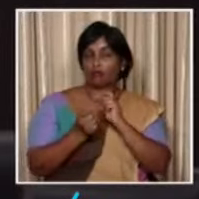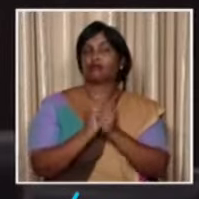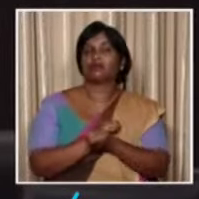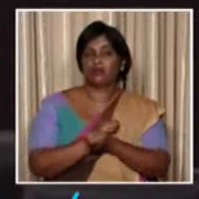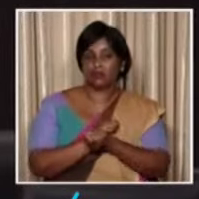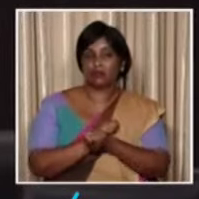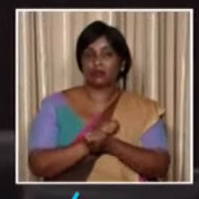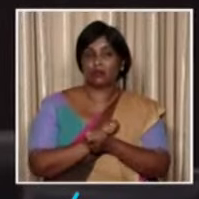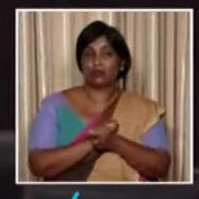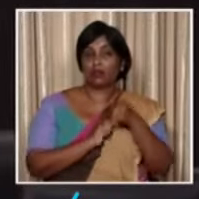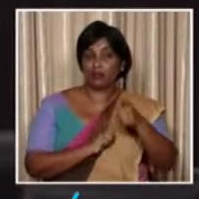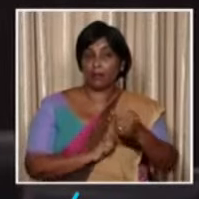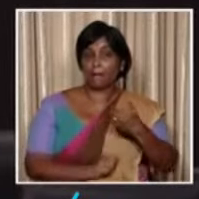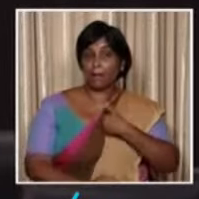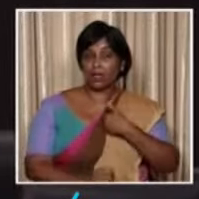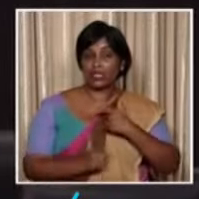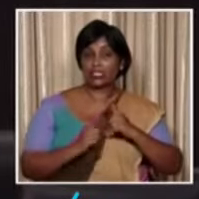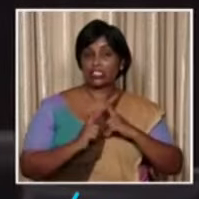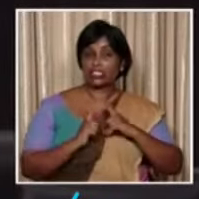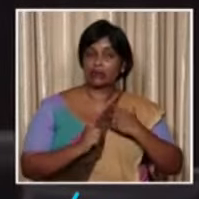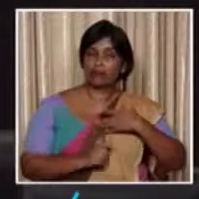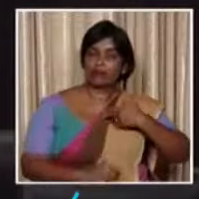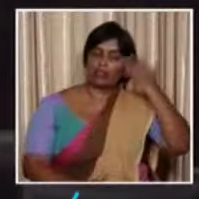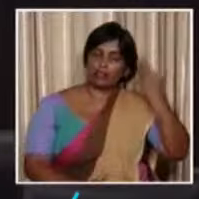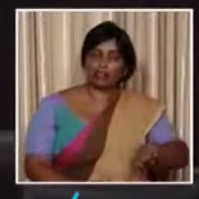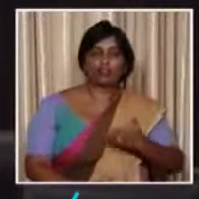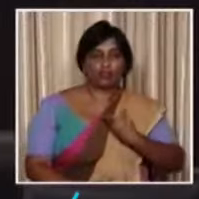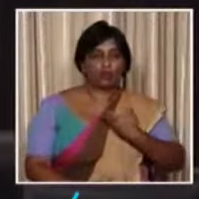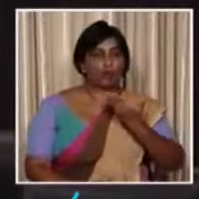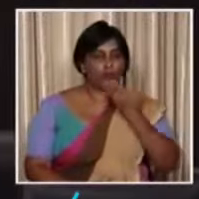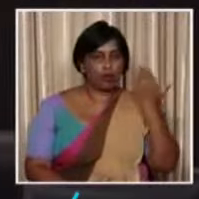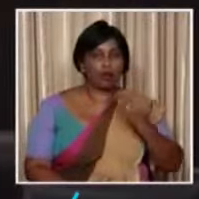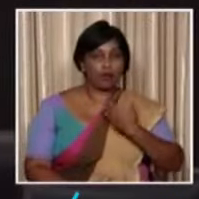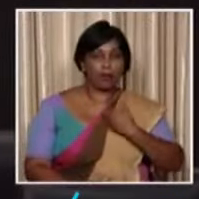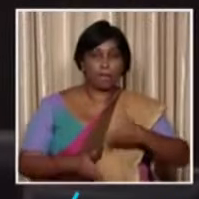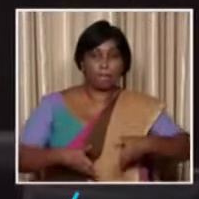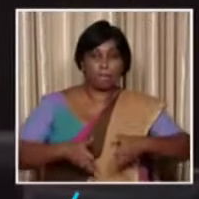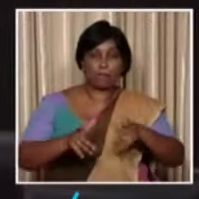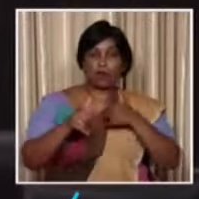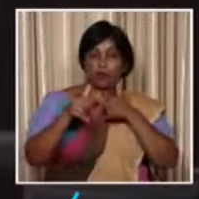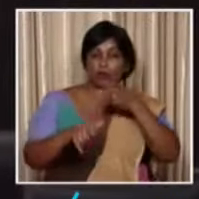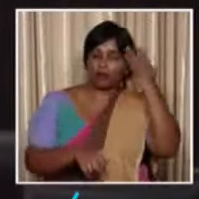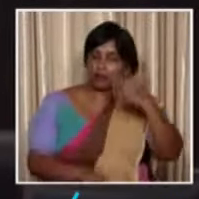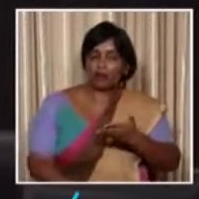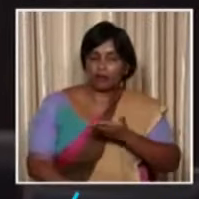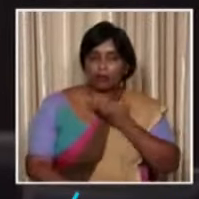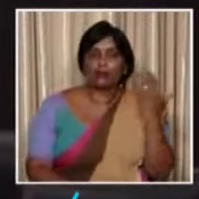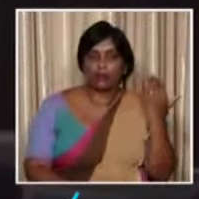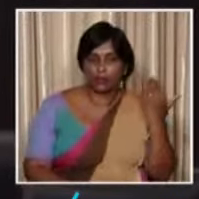ඒ ඊරාවේ මගේ ජීවිතේ නැති වෙන්න පුළුවන් මාව මහමග මරලා දාන්න පුළුවන්